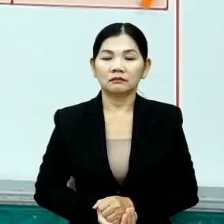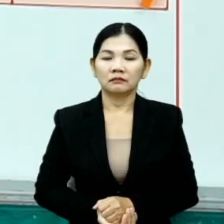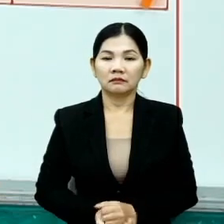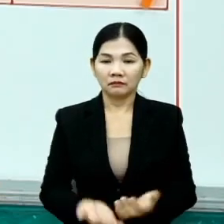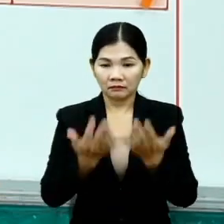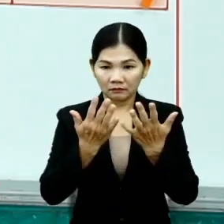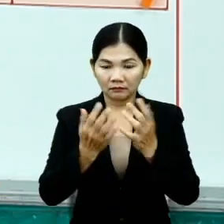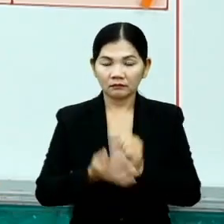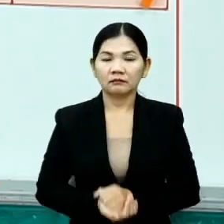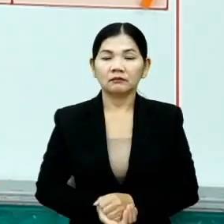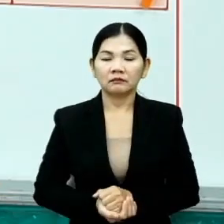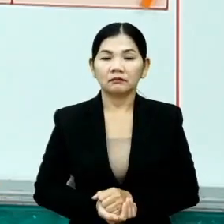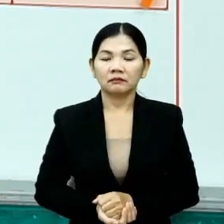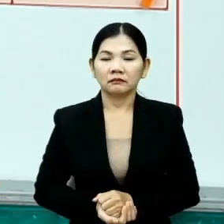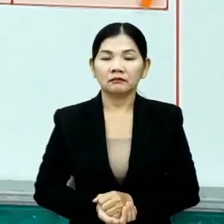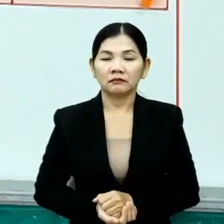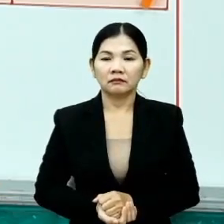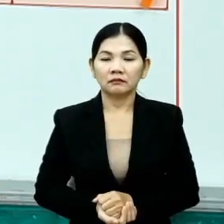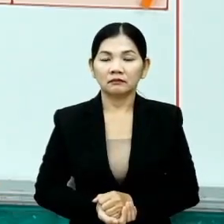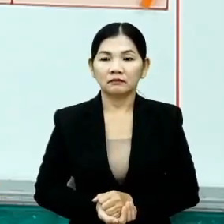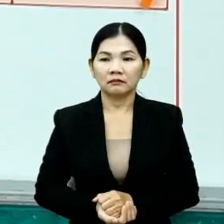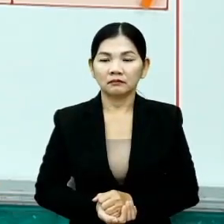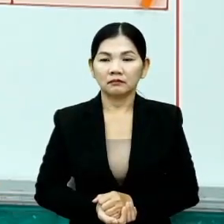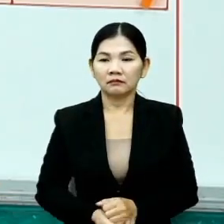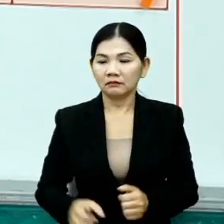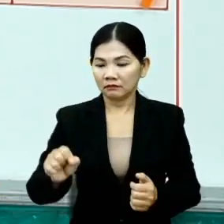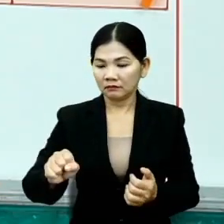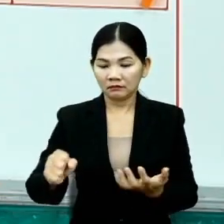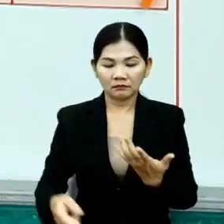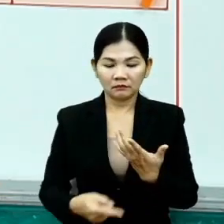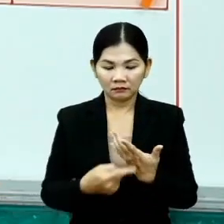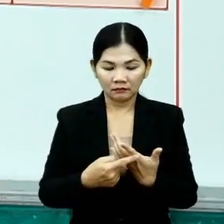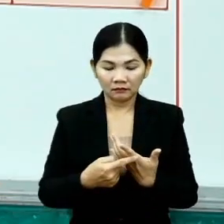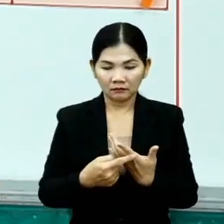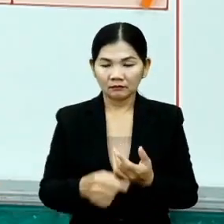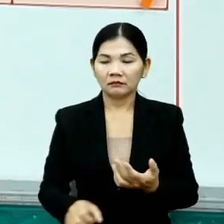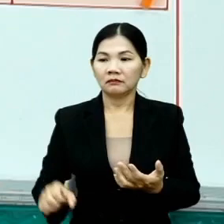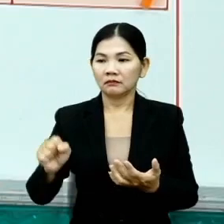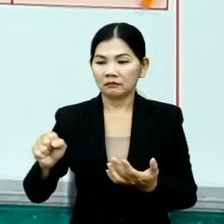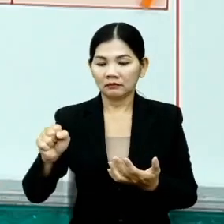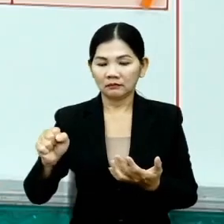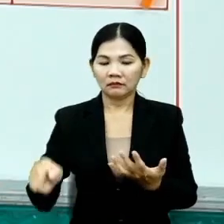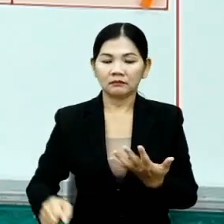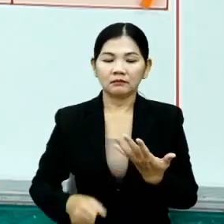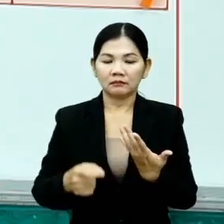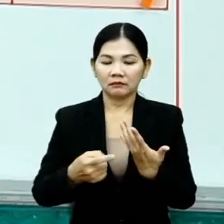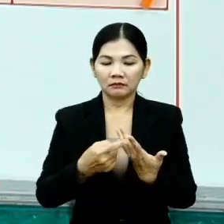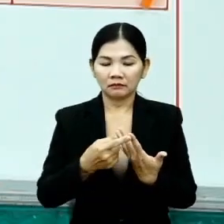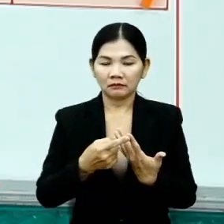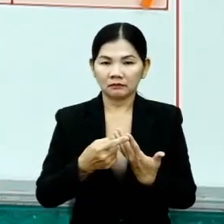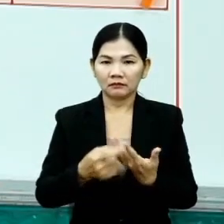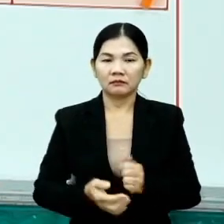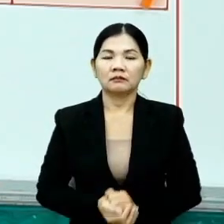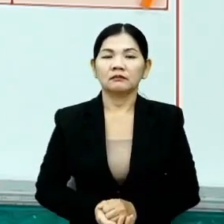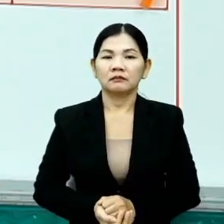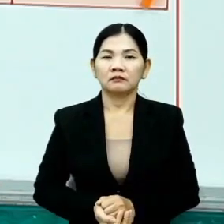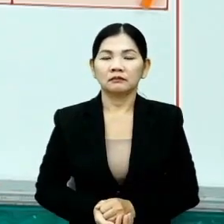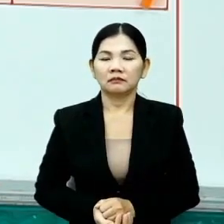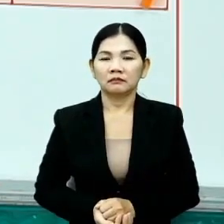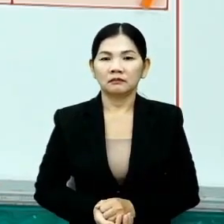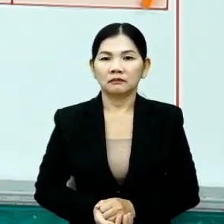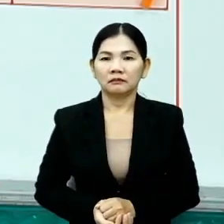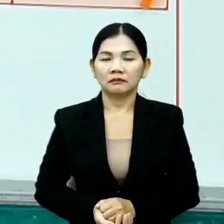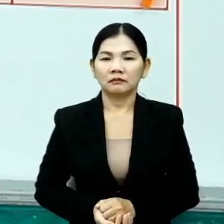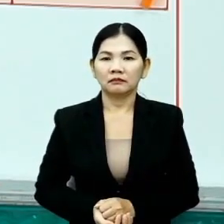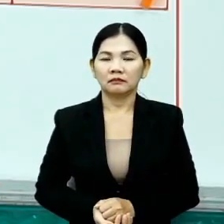tiếng toán to é tẻ tò á tà